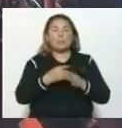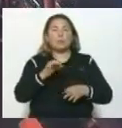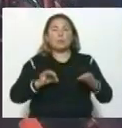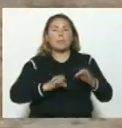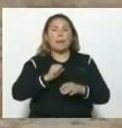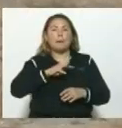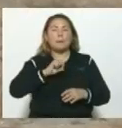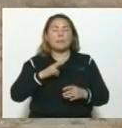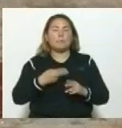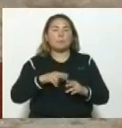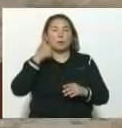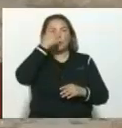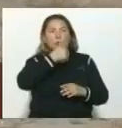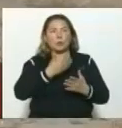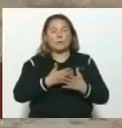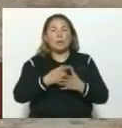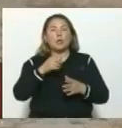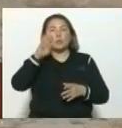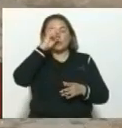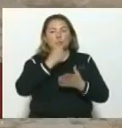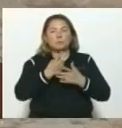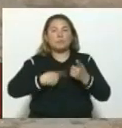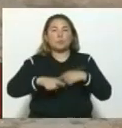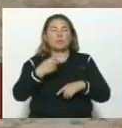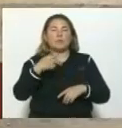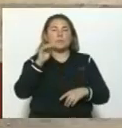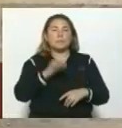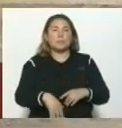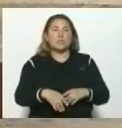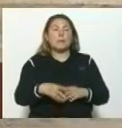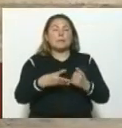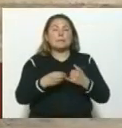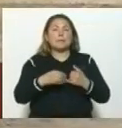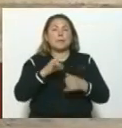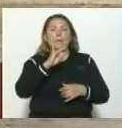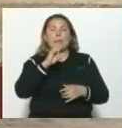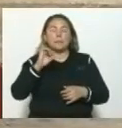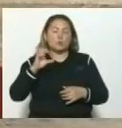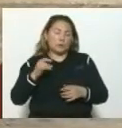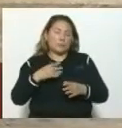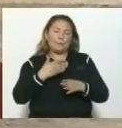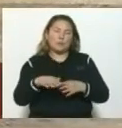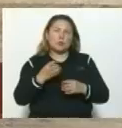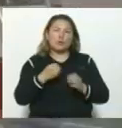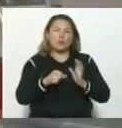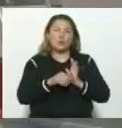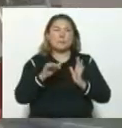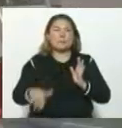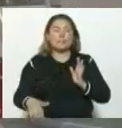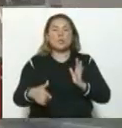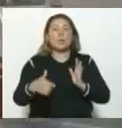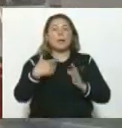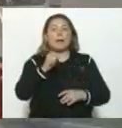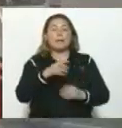рана В этом году собственность государства должны были вернуть 20.000 земельных ресурсов на конкурсной основе выделено ещё 6000 Гер